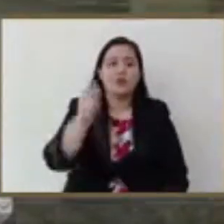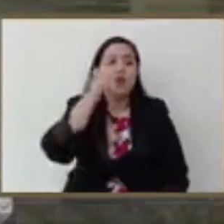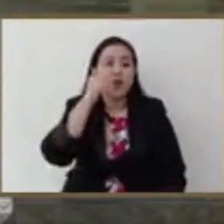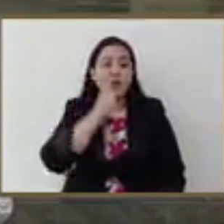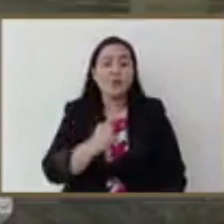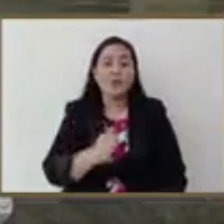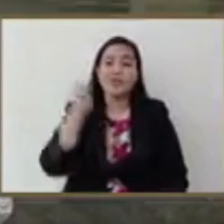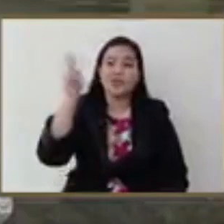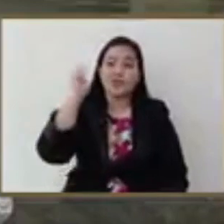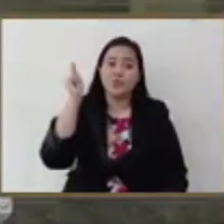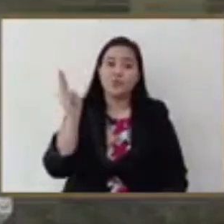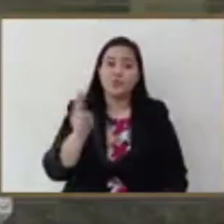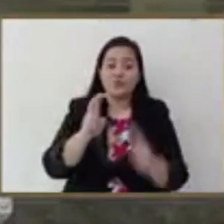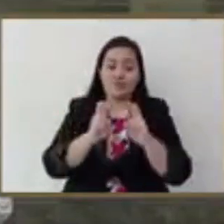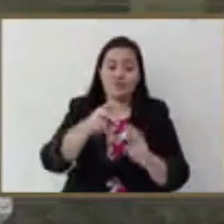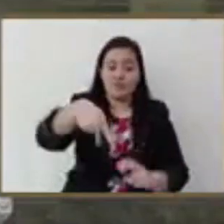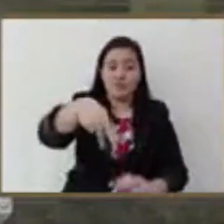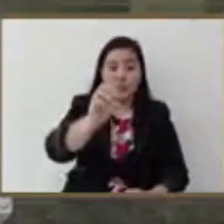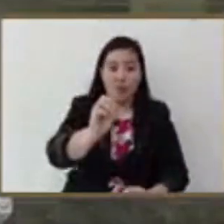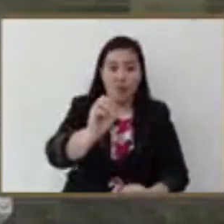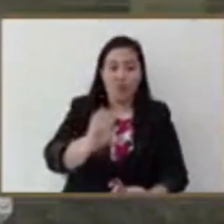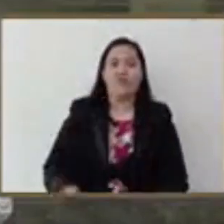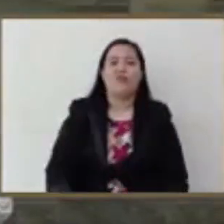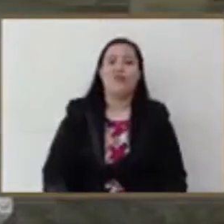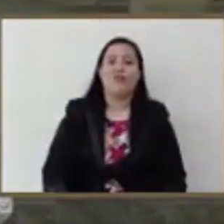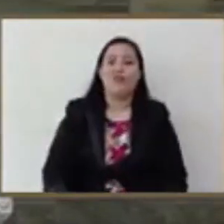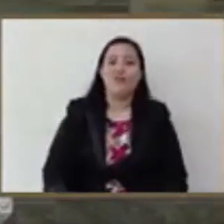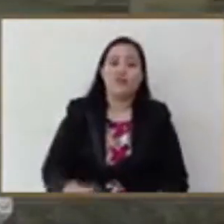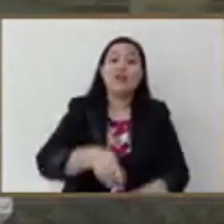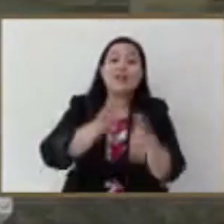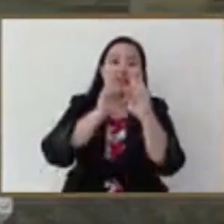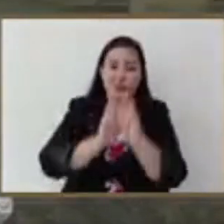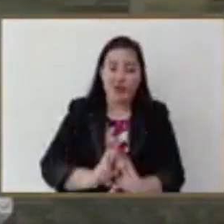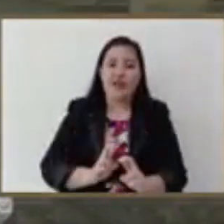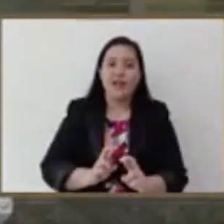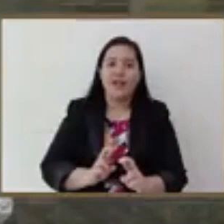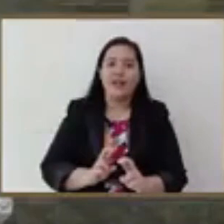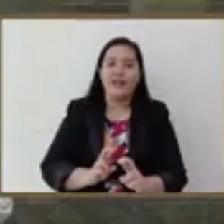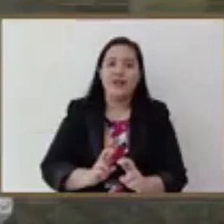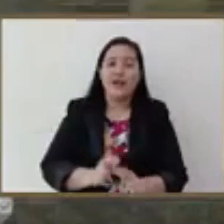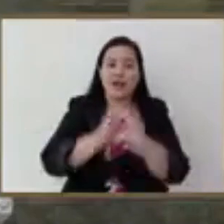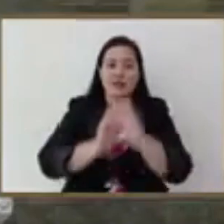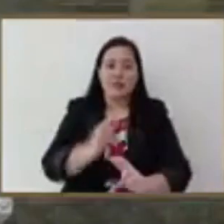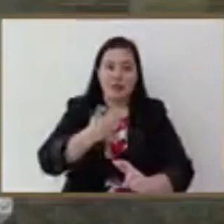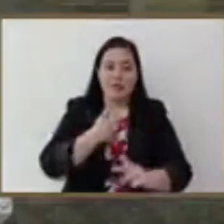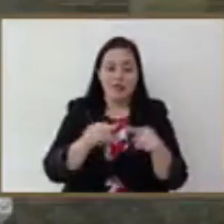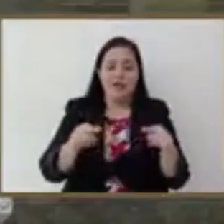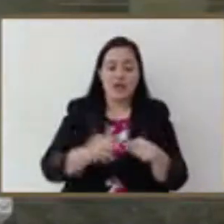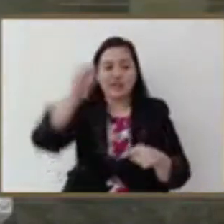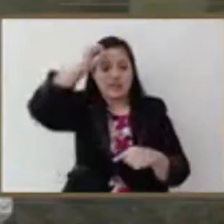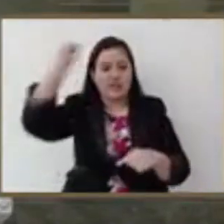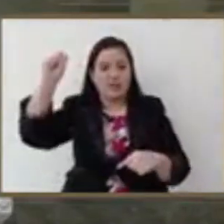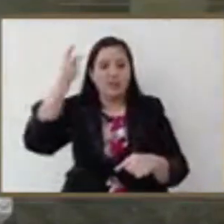sa akin dahil sa age ko. Nagpo-po siya sa akin dahil sa respeto niya sa akin bilang pastor niya.